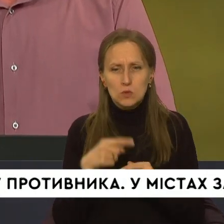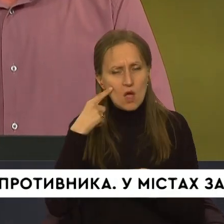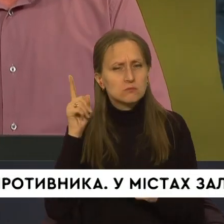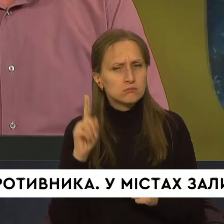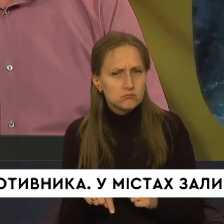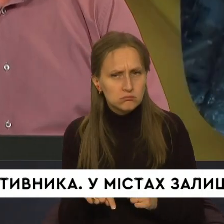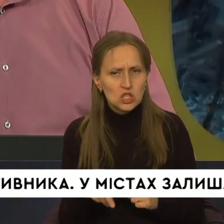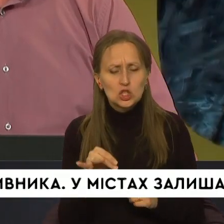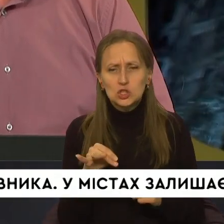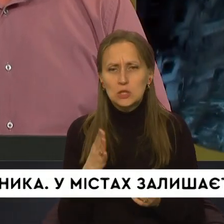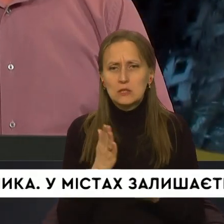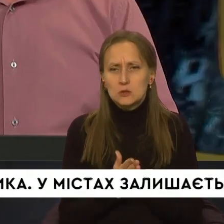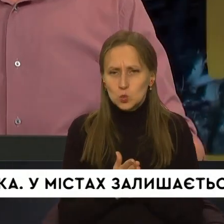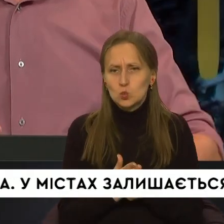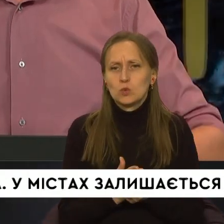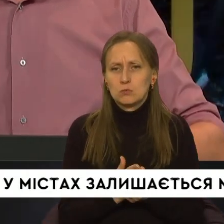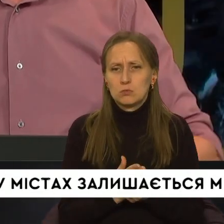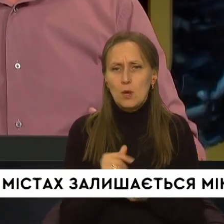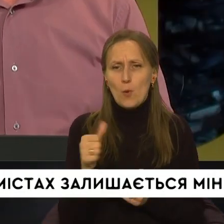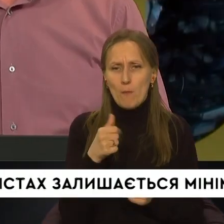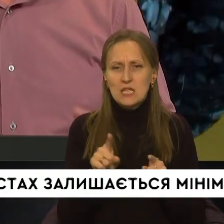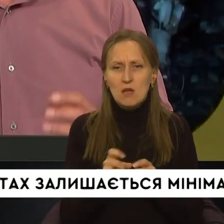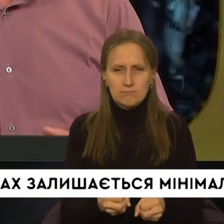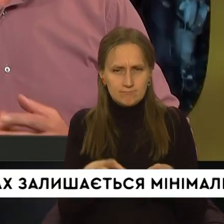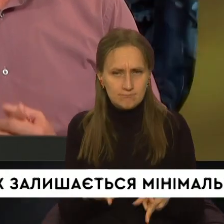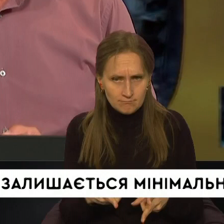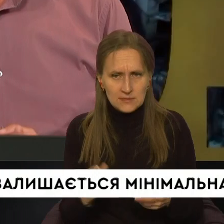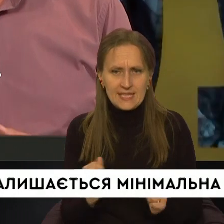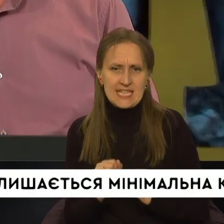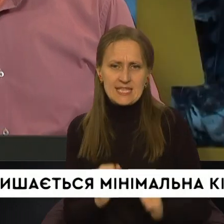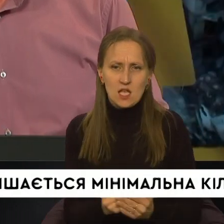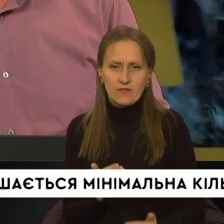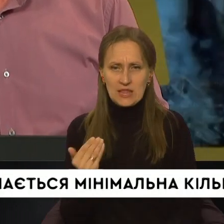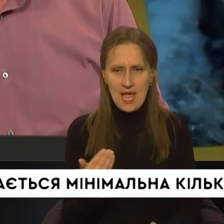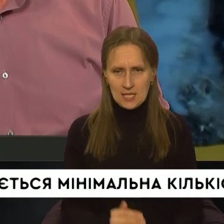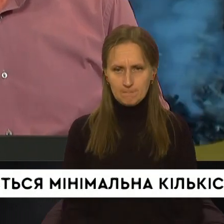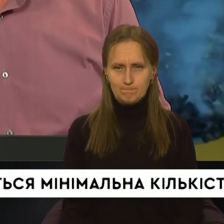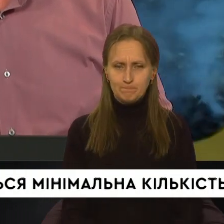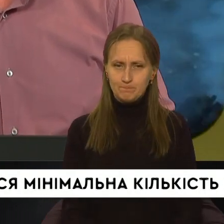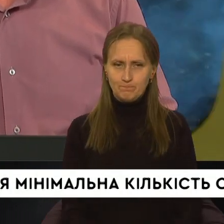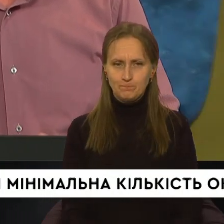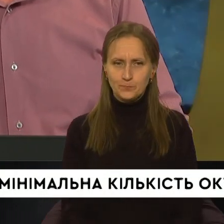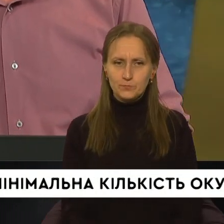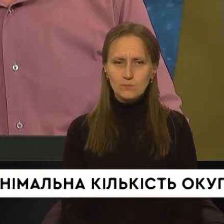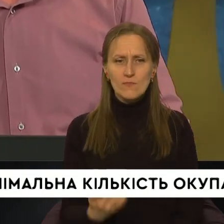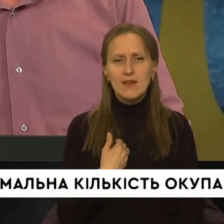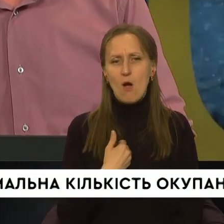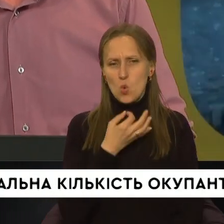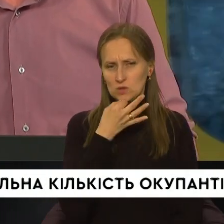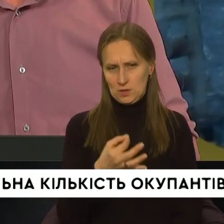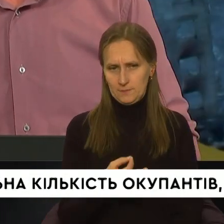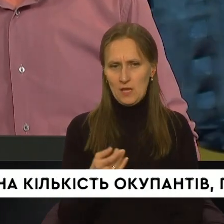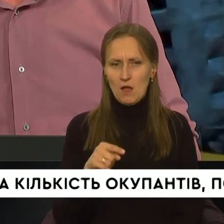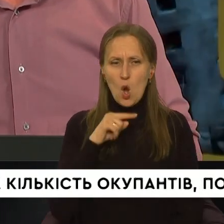відомо і чи існує, по-перше, така загроза і захист від неї? Я хочу сказати,